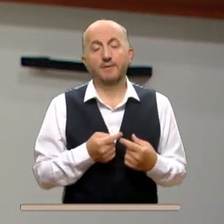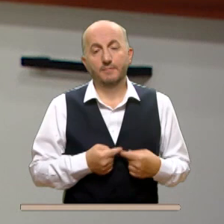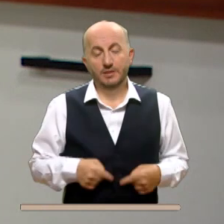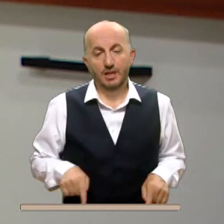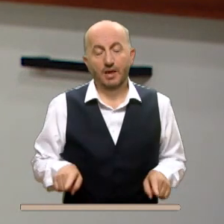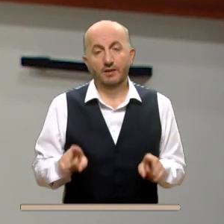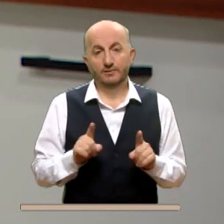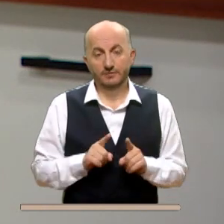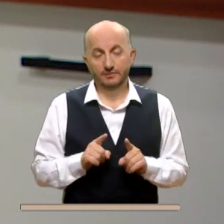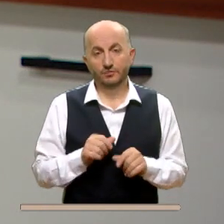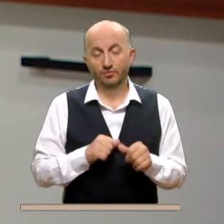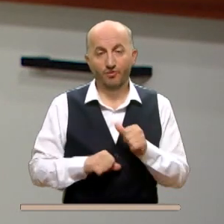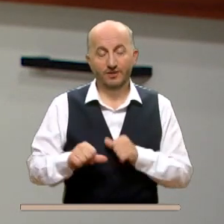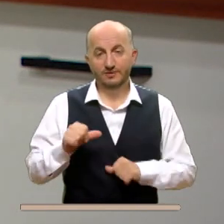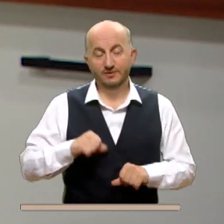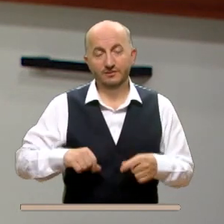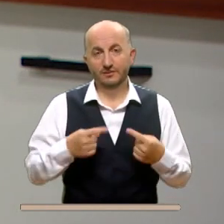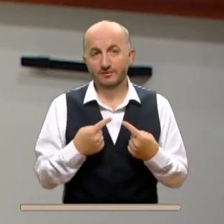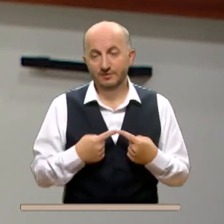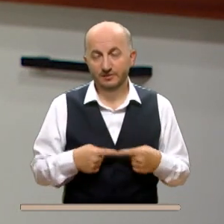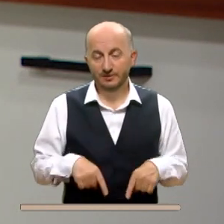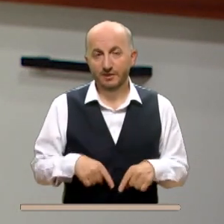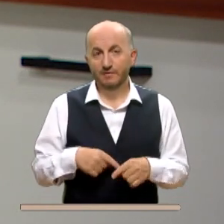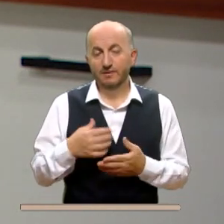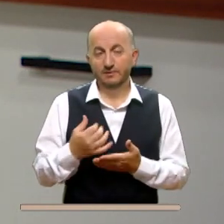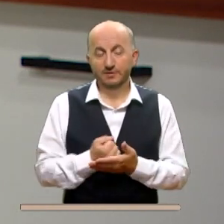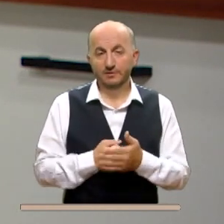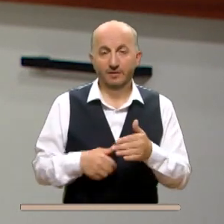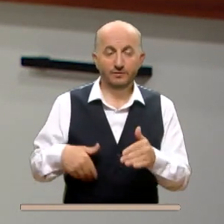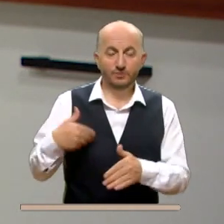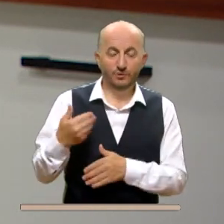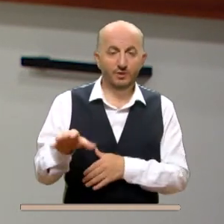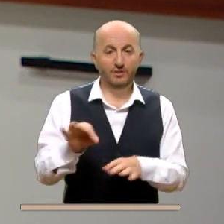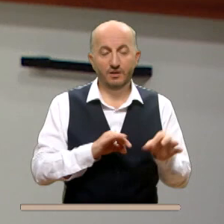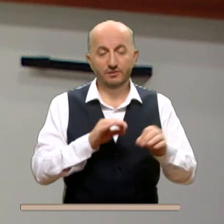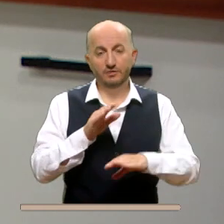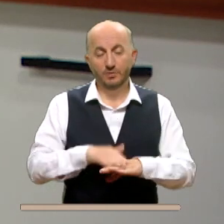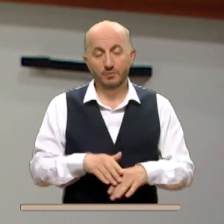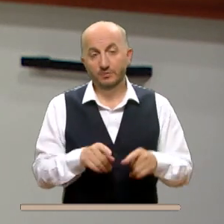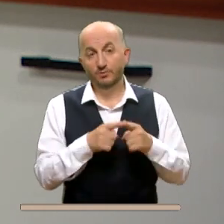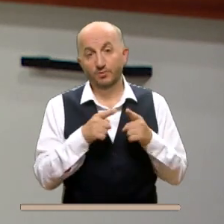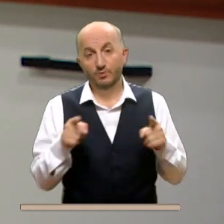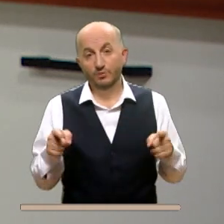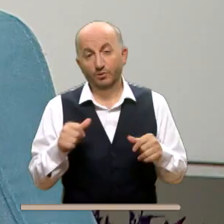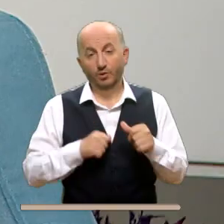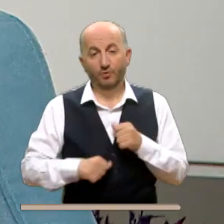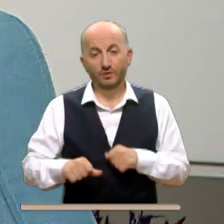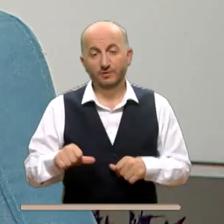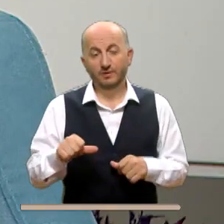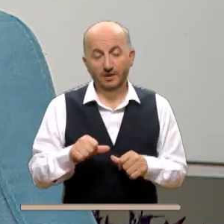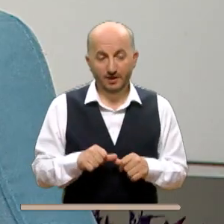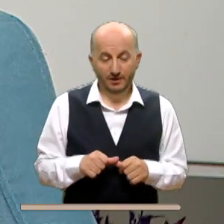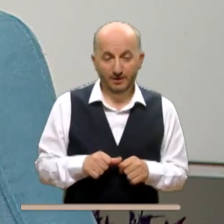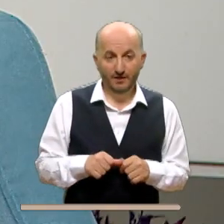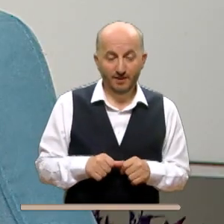öyle. Üniversite sınavını geçtikten sonra tercih yapacağımız süreçte üniversiteleri elemeye başlamıştık. Evet. Hem